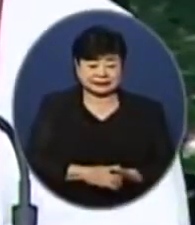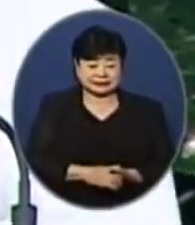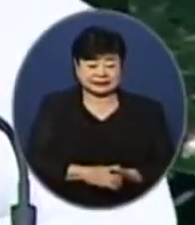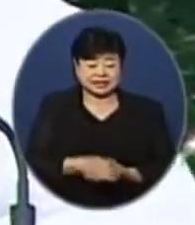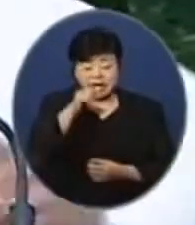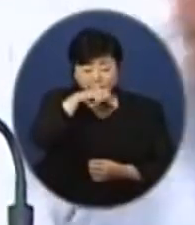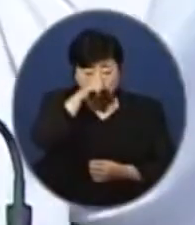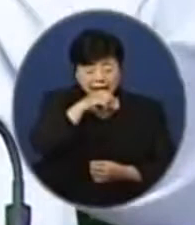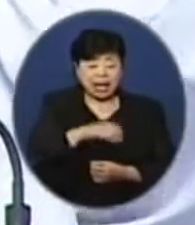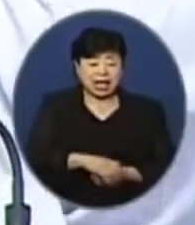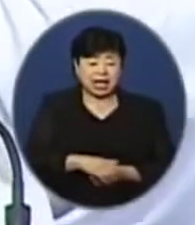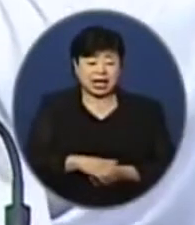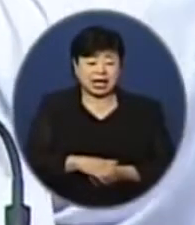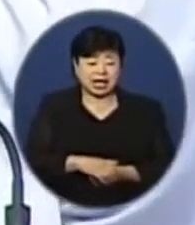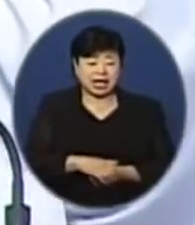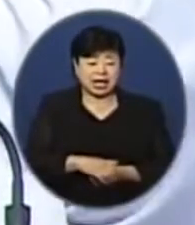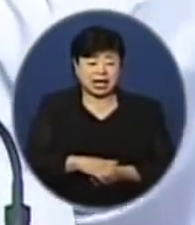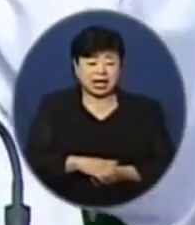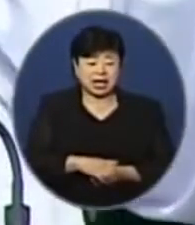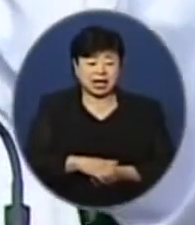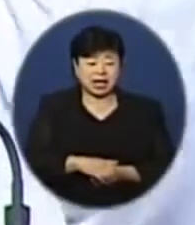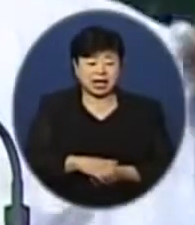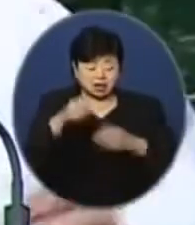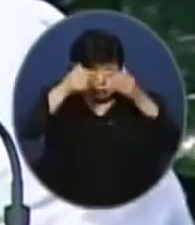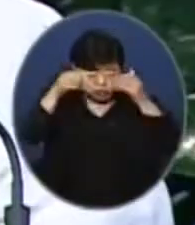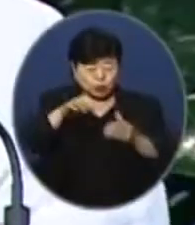저 아프리카로, 저 중동 지역으로,